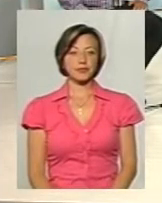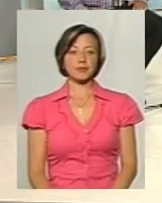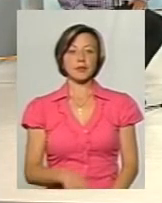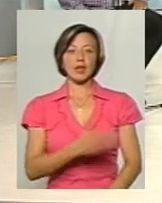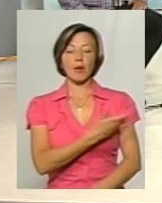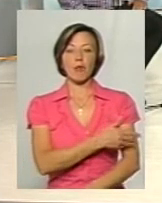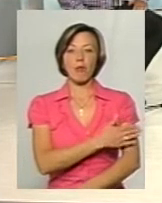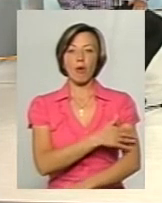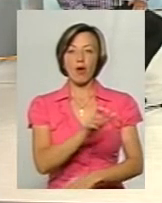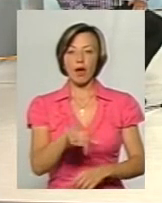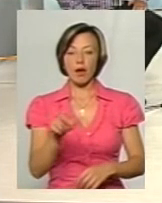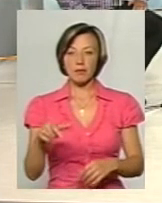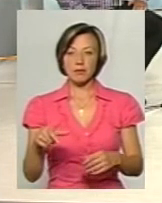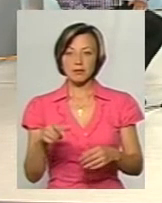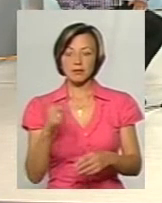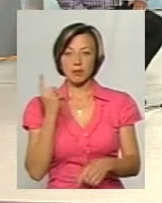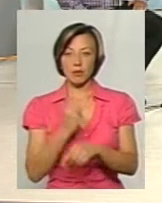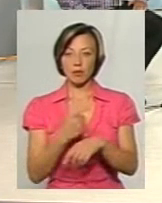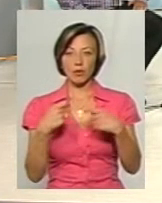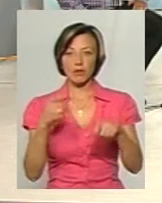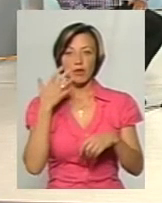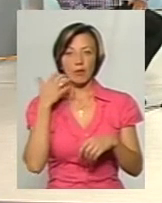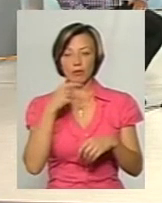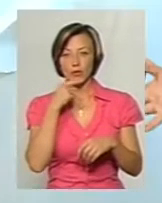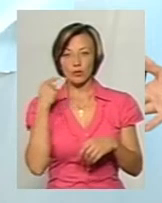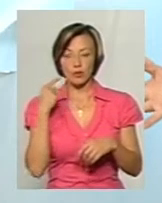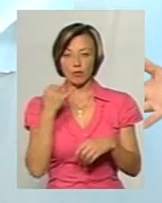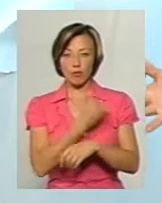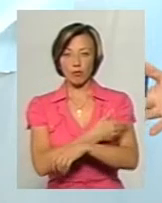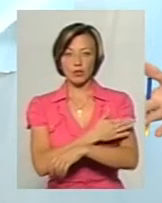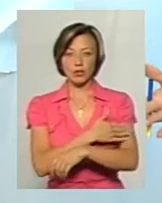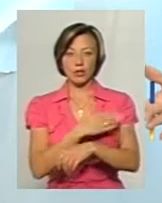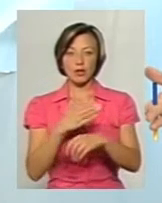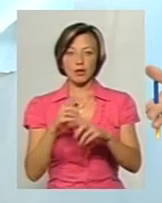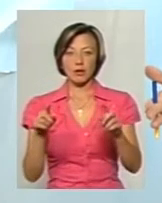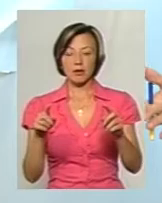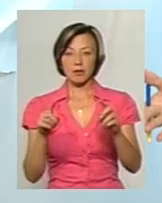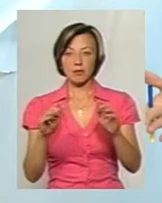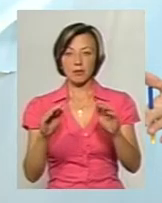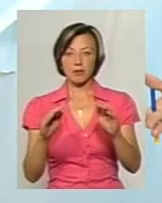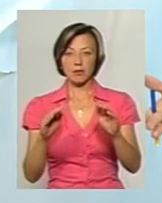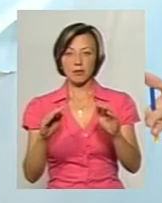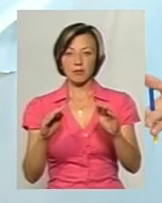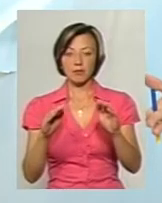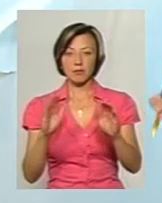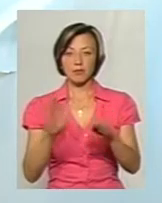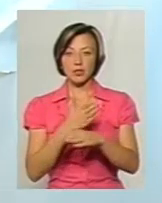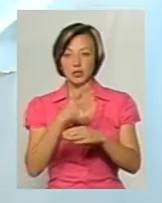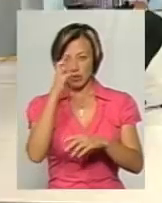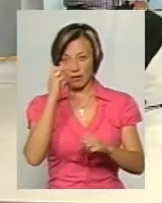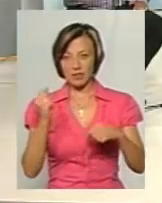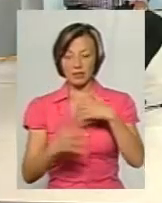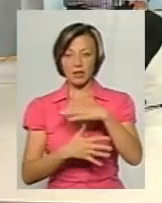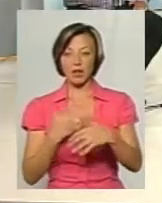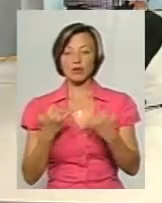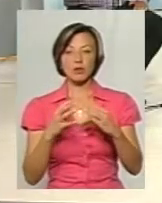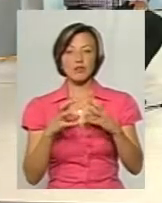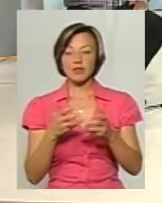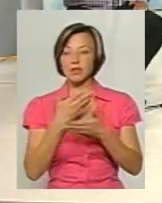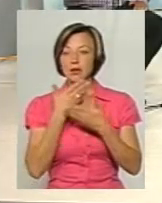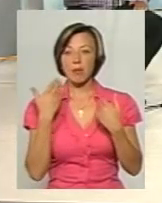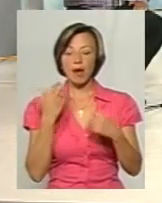закрили можливість продавати яблука в Росію, в Польщі підняли цілий скандал між державами. Тому що так? Сьогодні в світі немає